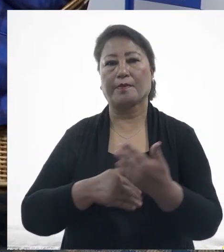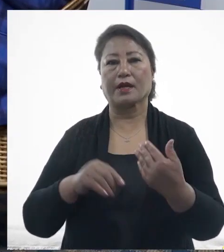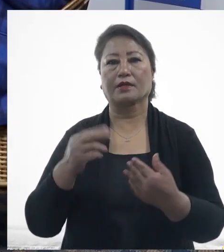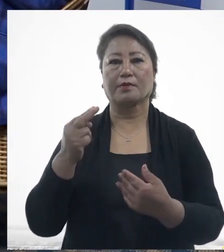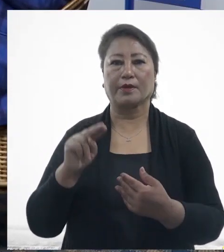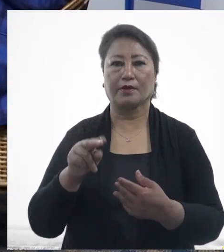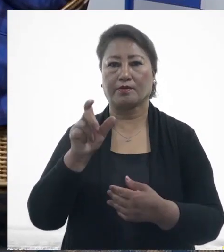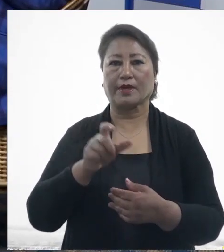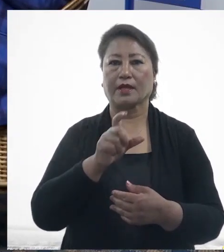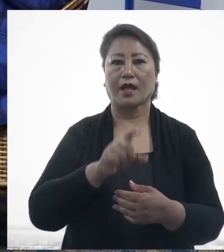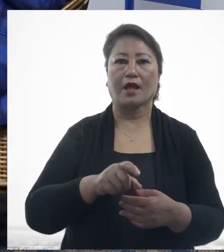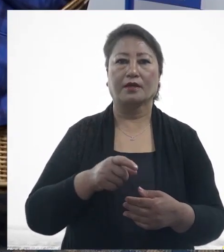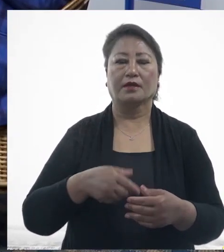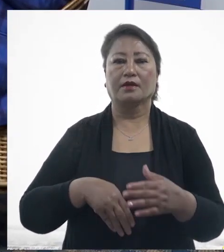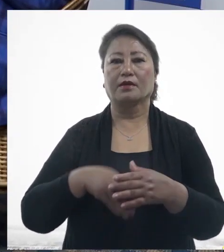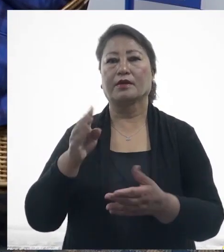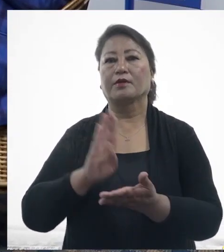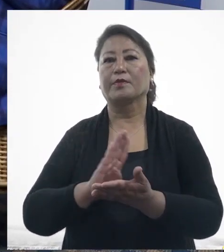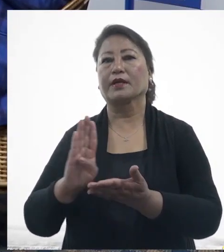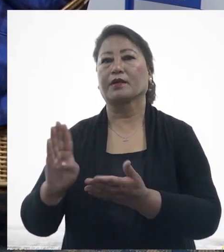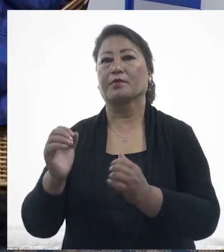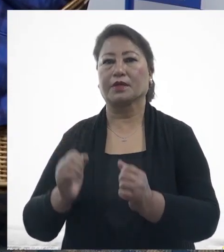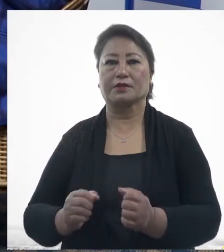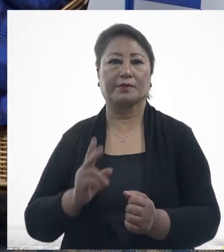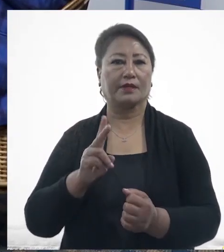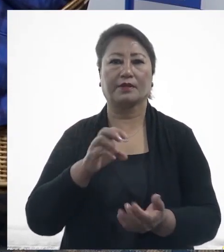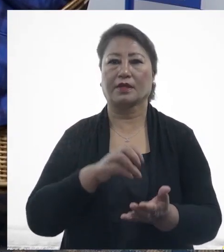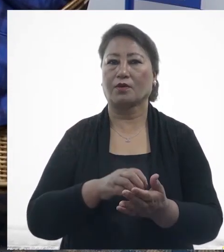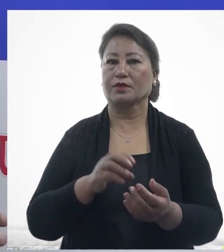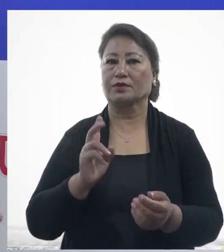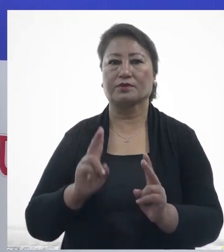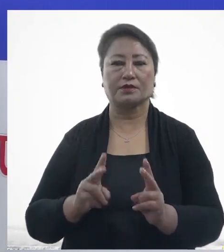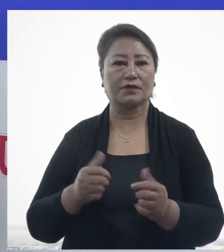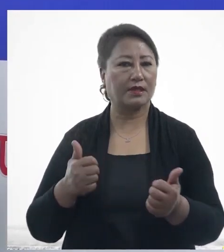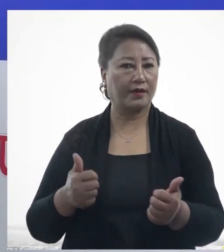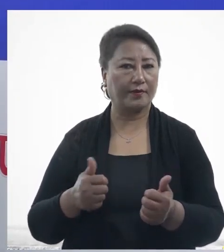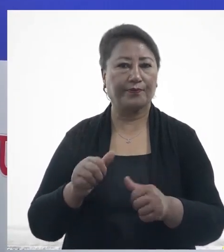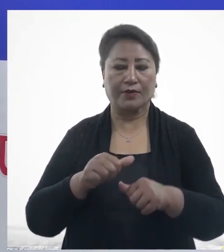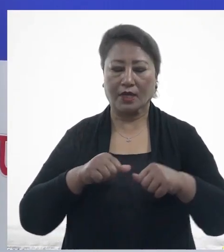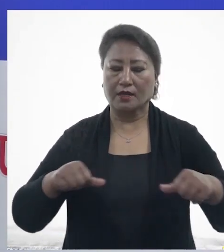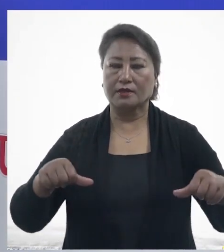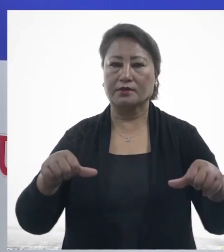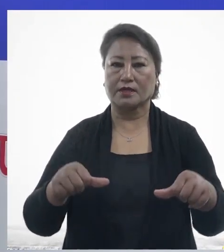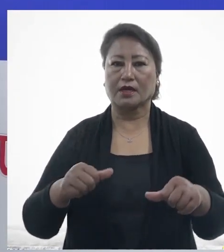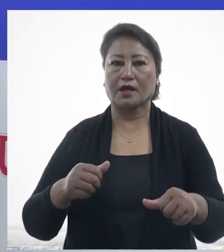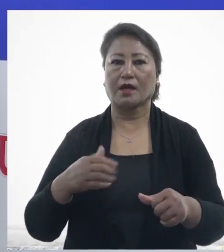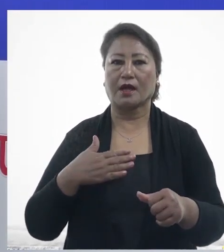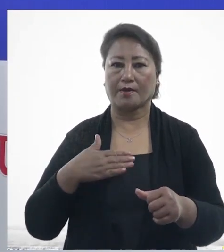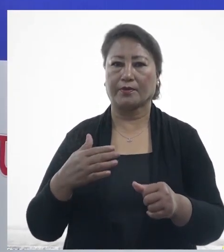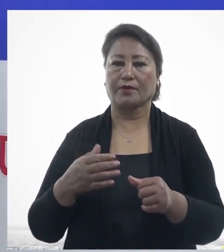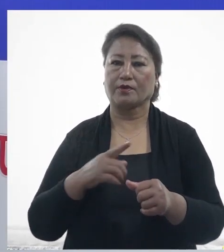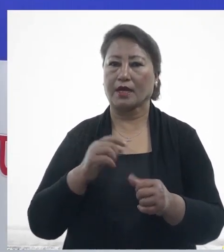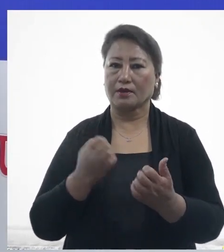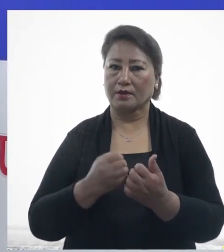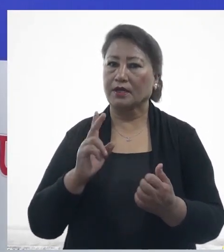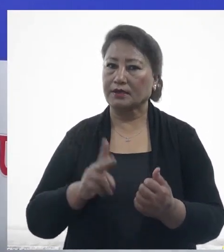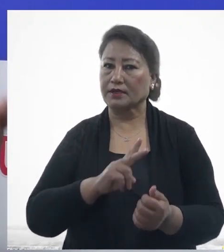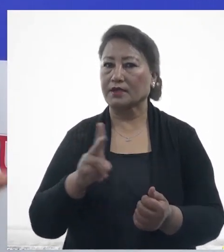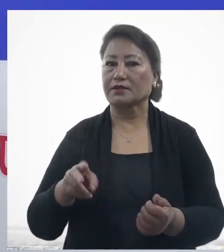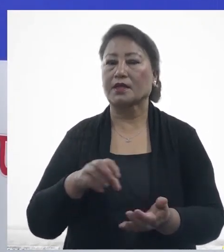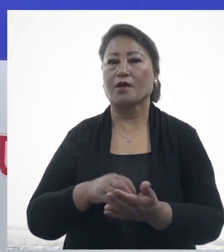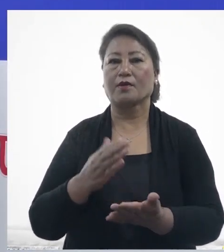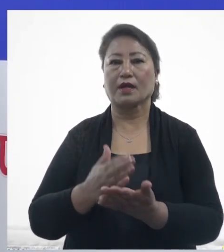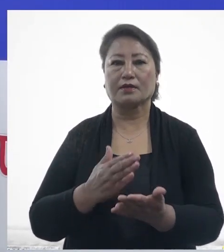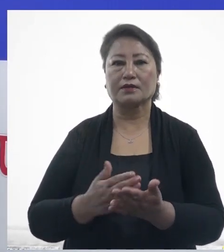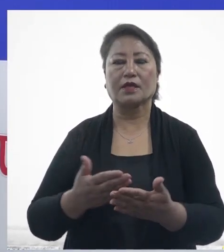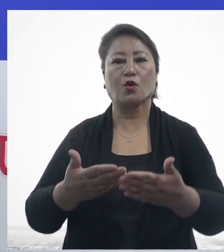ल म गएर आज यसो बस्छ त्यो बगैँचामा बस्छु नि त त्यस्तो इन्फ्रास्ट्रक्चर छैन तर त्यो जग्गा त भनौँ न एउटा तरिकाले त हाम्रै उमा छ नि त सो यस्ता यस्ता ठाउँहरूलाई चाहिँ हामीले कसरी अलिक ओपन